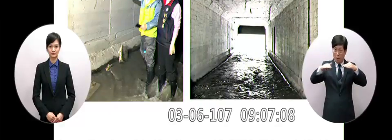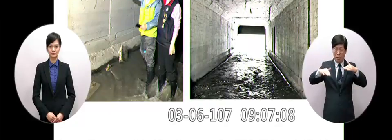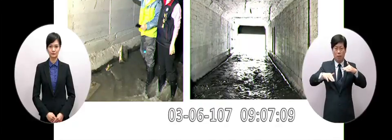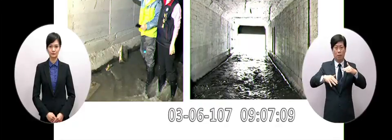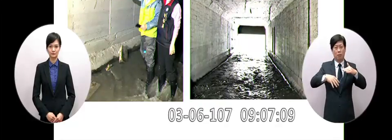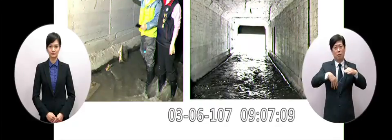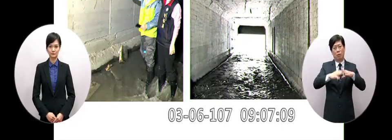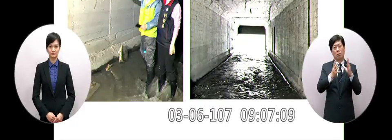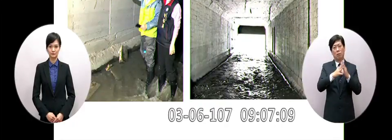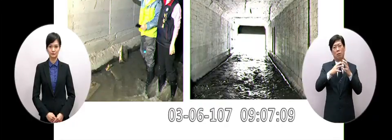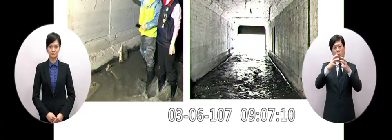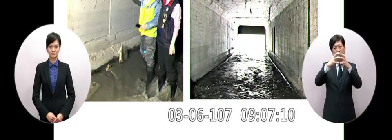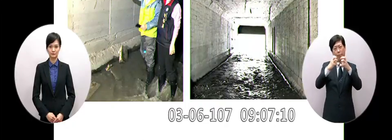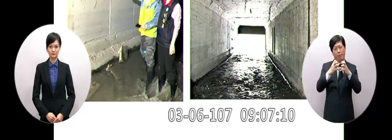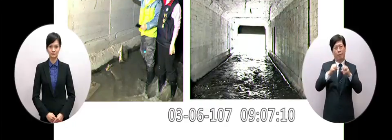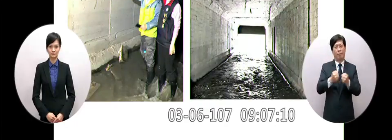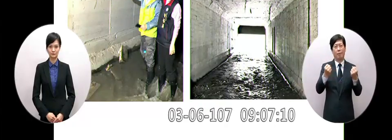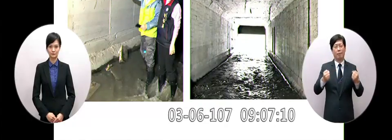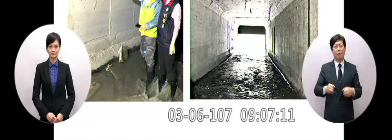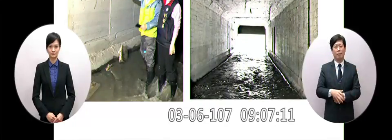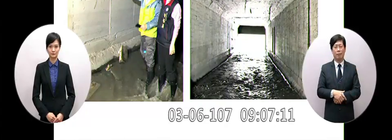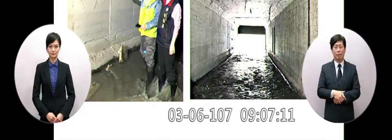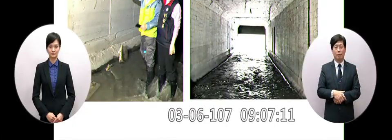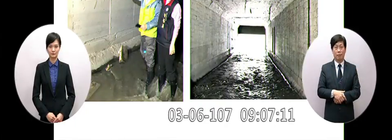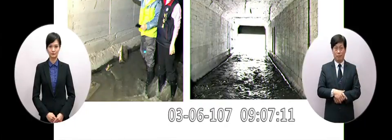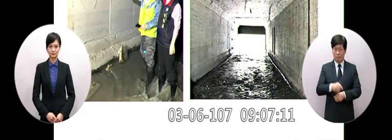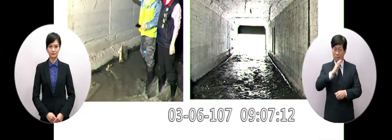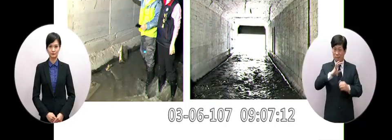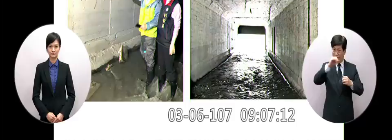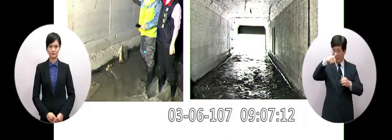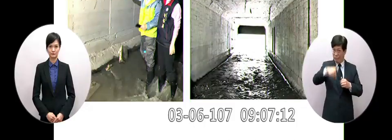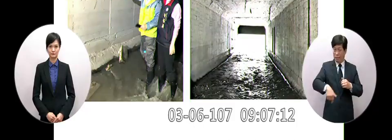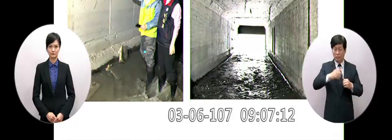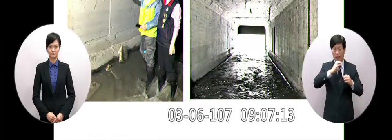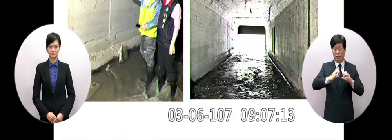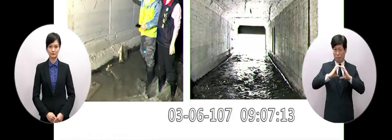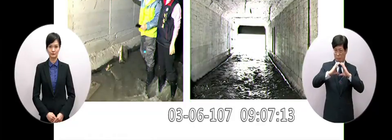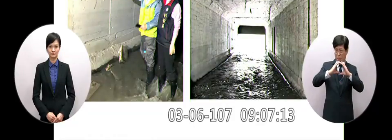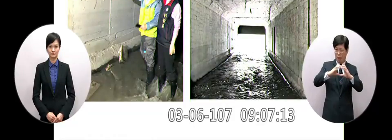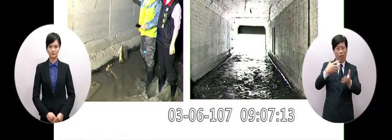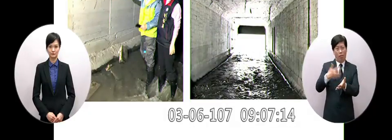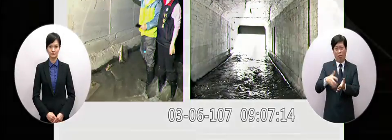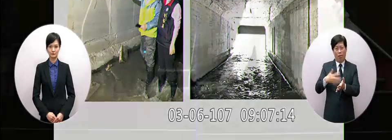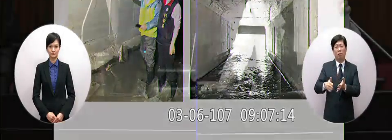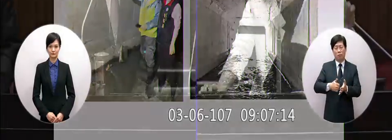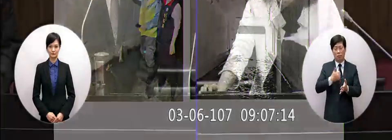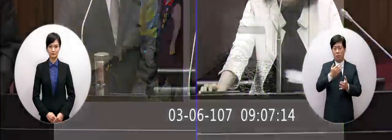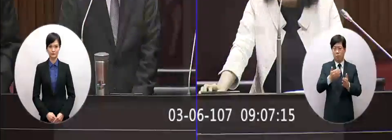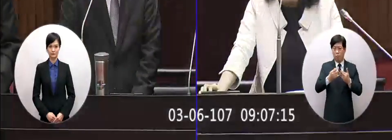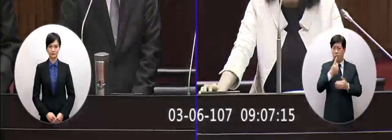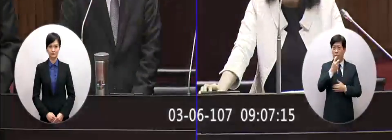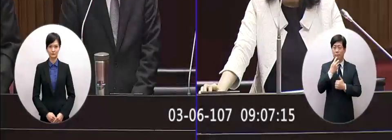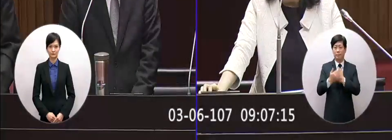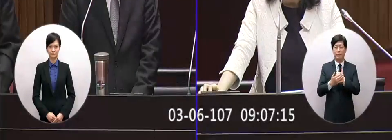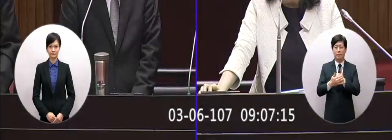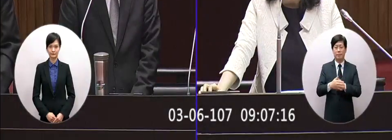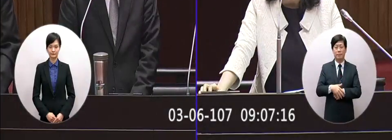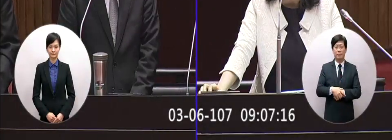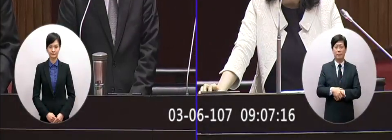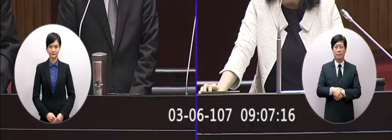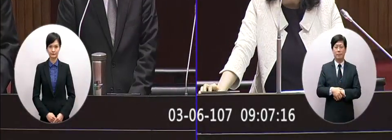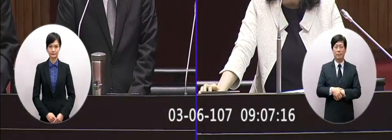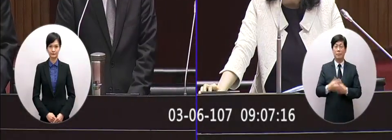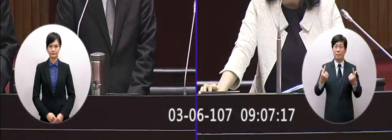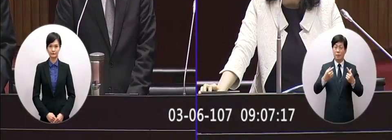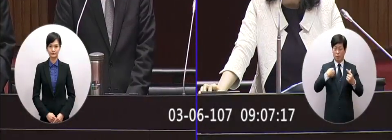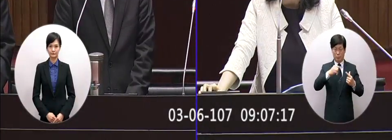通整个这个结构破坏了，所以这个地下的涵管的部分都需要我们中央能来协助，无论是